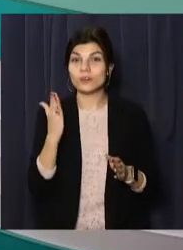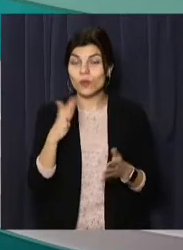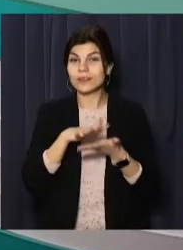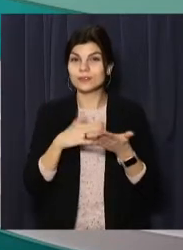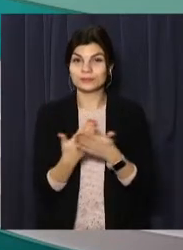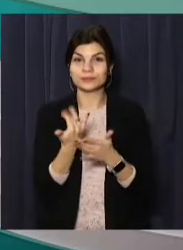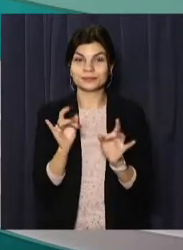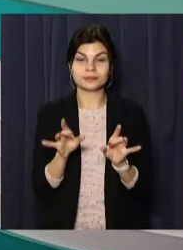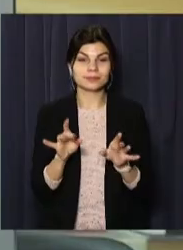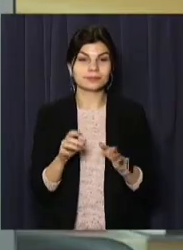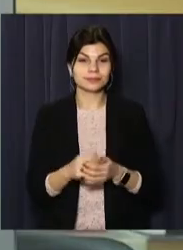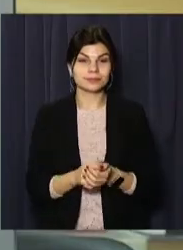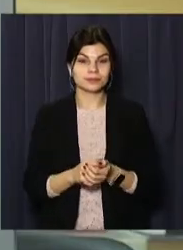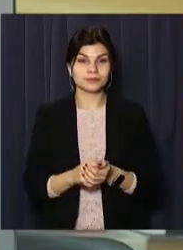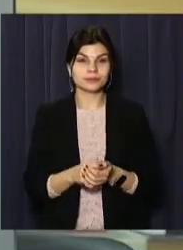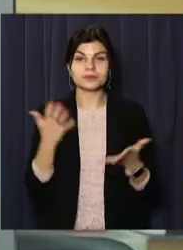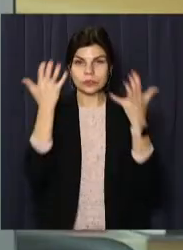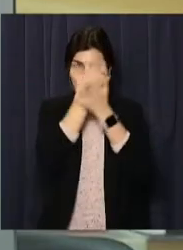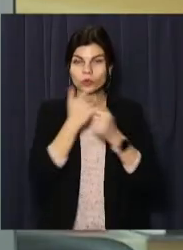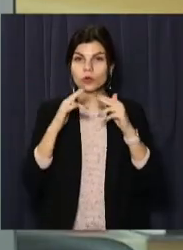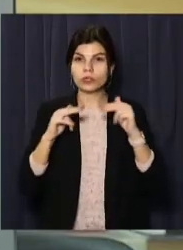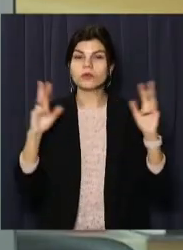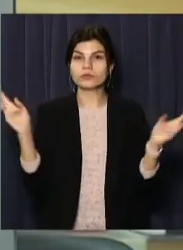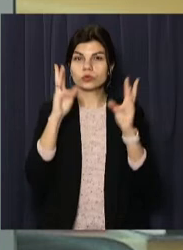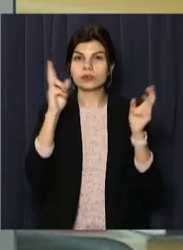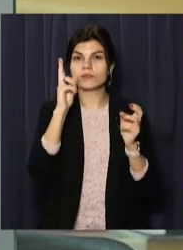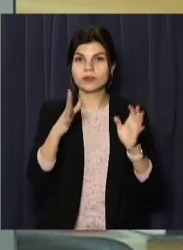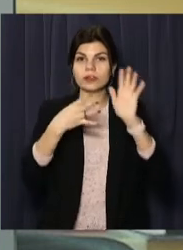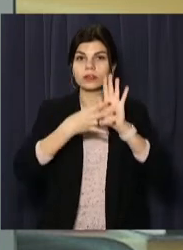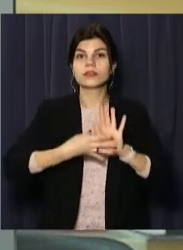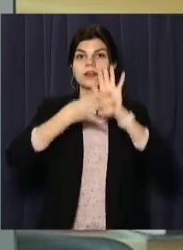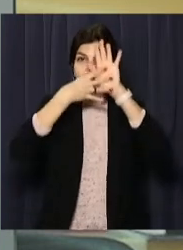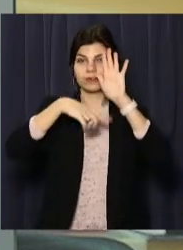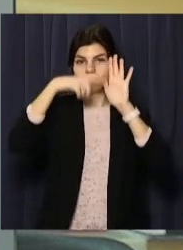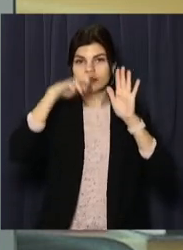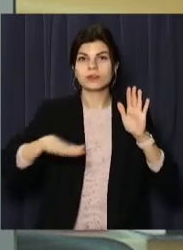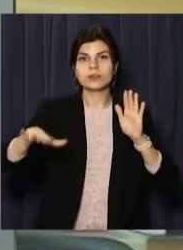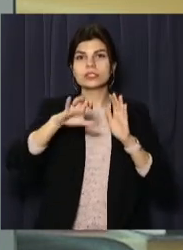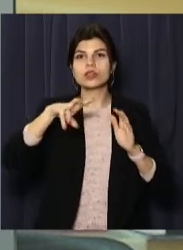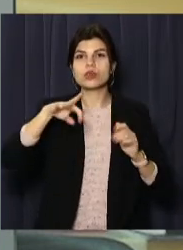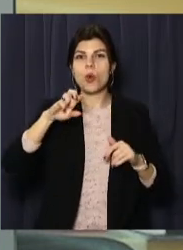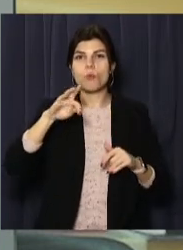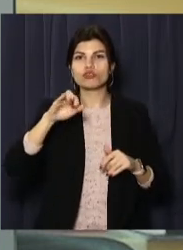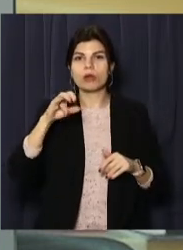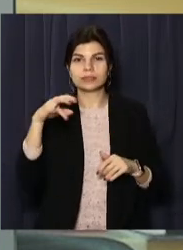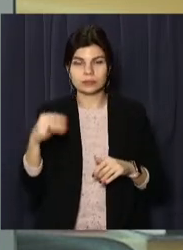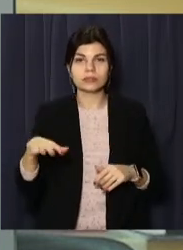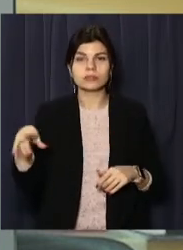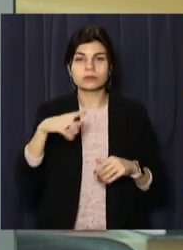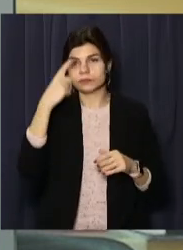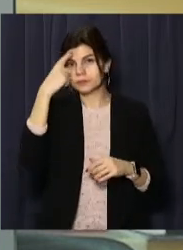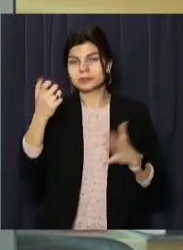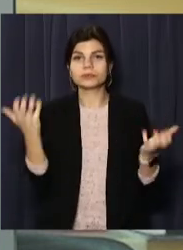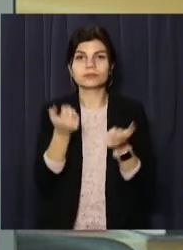– далі у випуску. Вночі у Дніпрі горіла квартира в дев'ятиповерхівці на проспекті Слобожанському. Повідомлення до